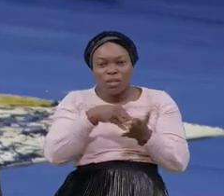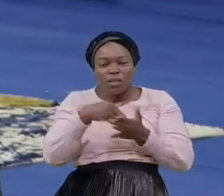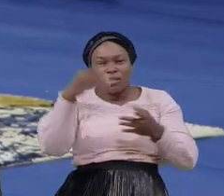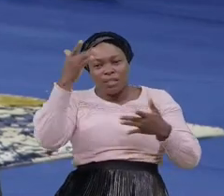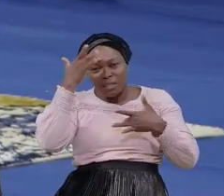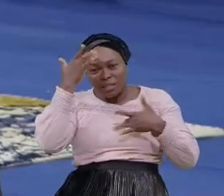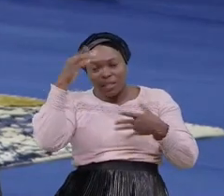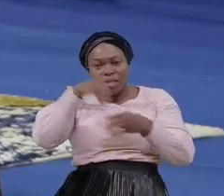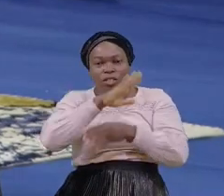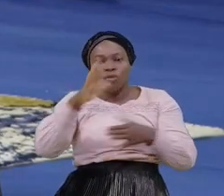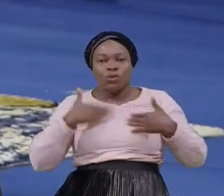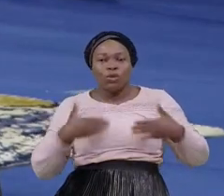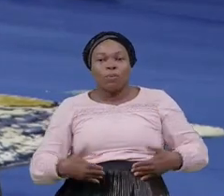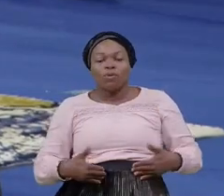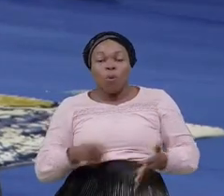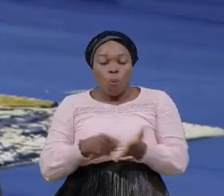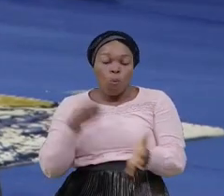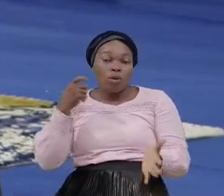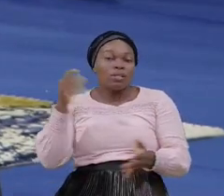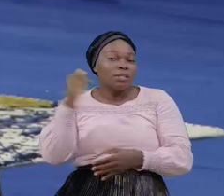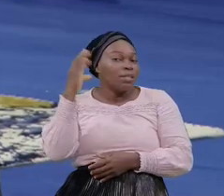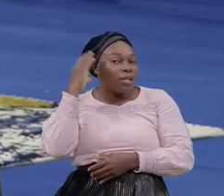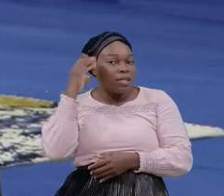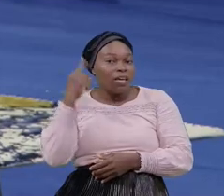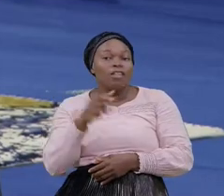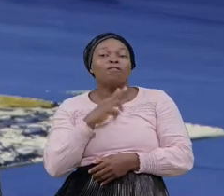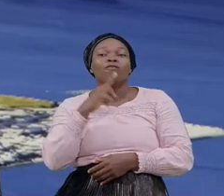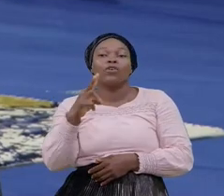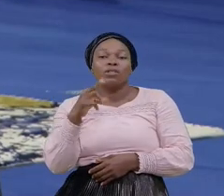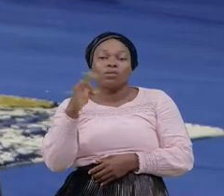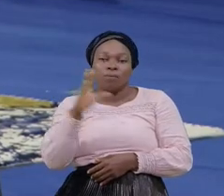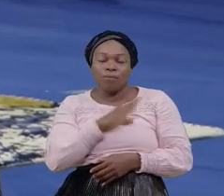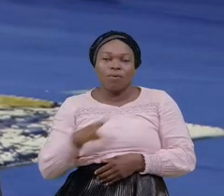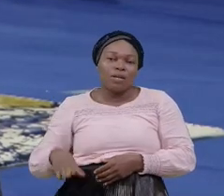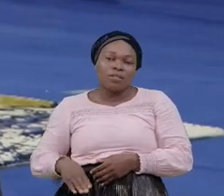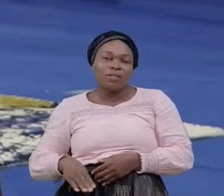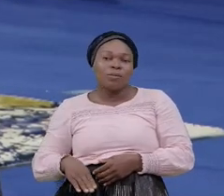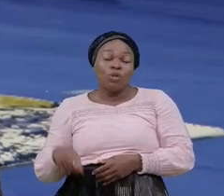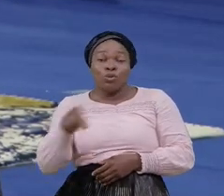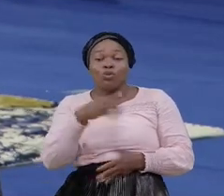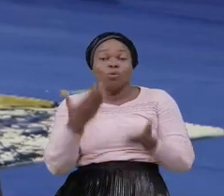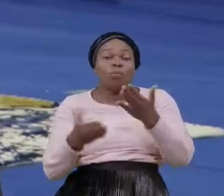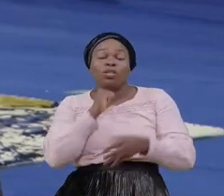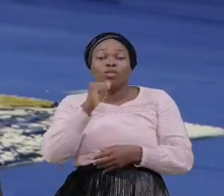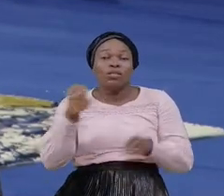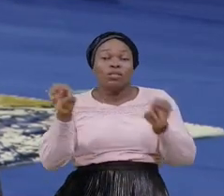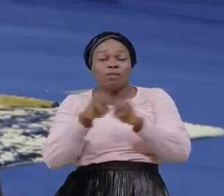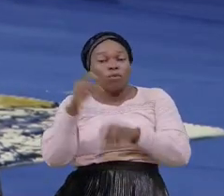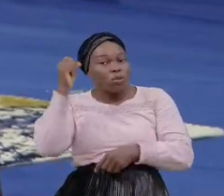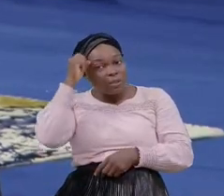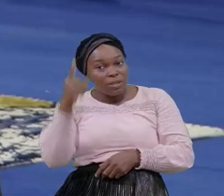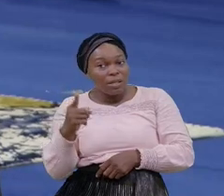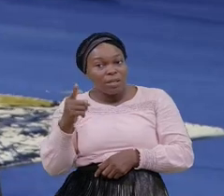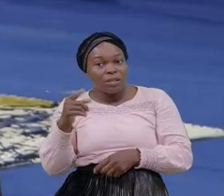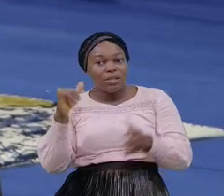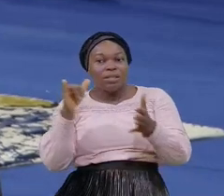maladie dans le corps. Dès que tout cela entend la voix de Christ, vous pourrez ne pas comprendre. Mais